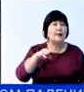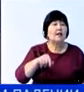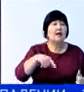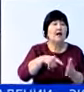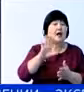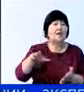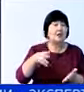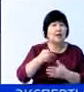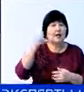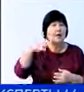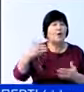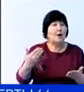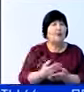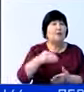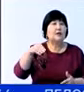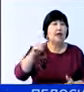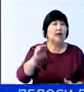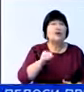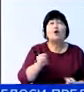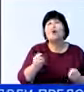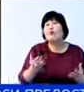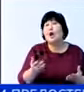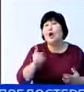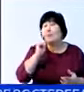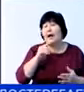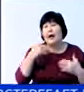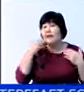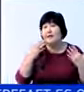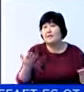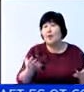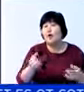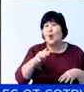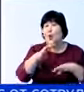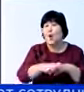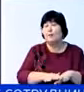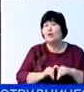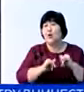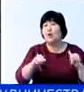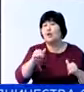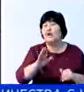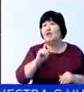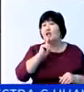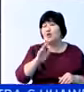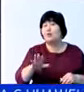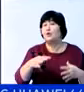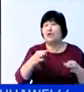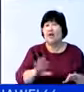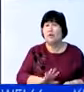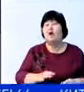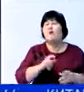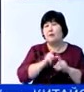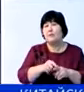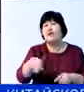будут платить за свет по новому тарифу. Сколько, пока неизвестно, но необоснованного роста тарифа не будет допущено,